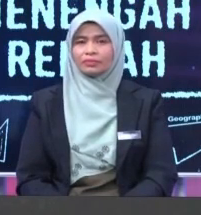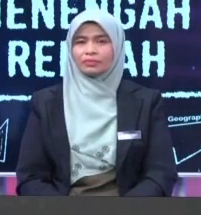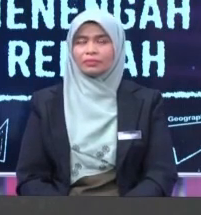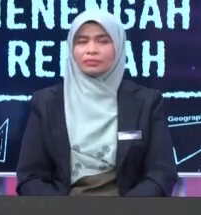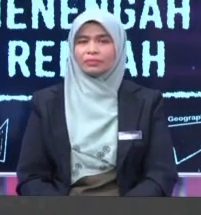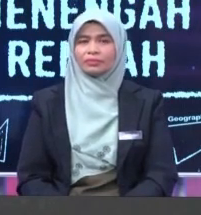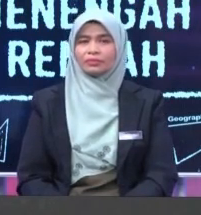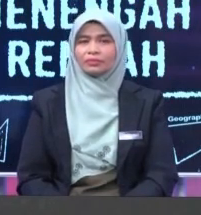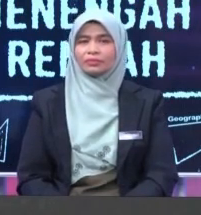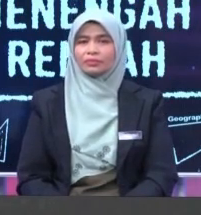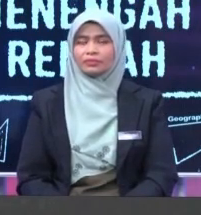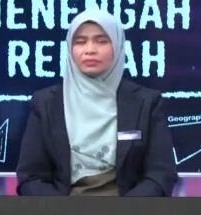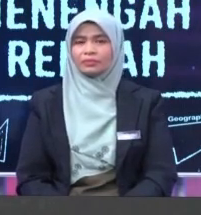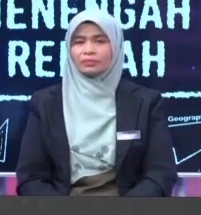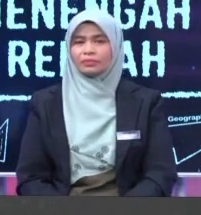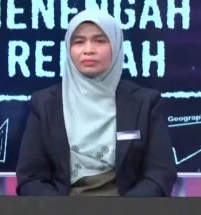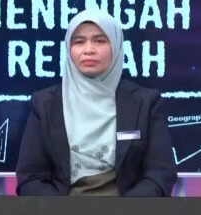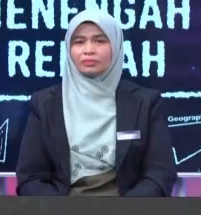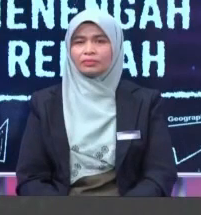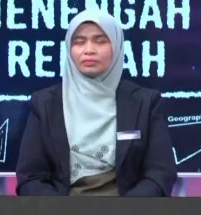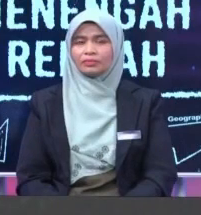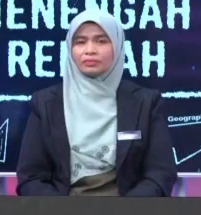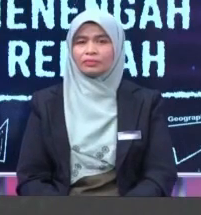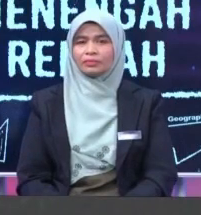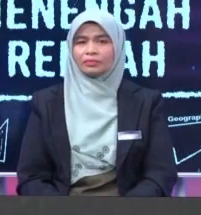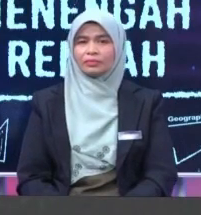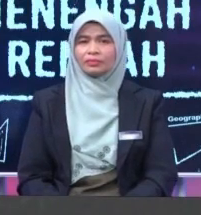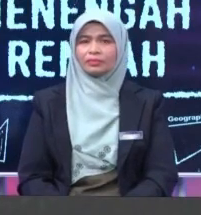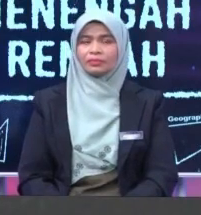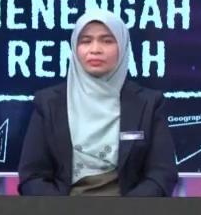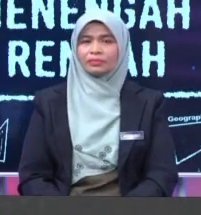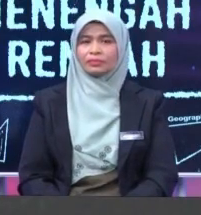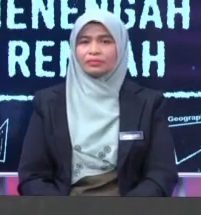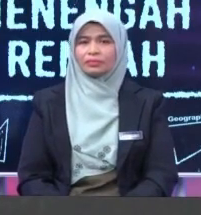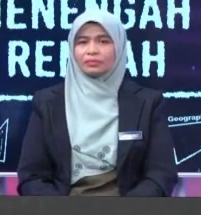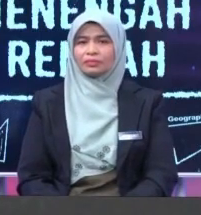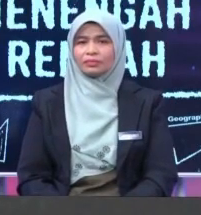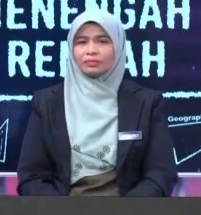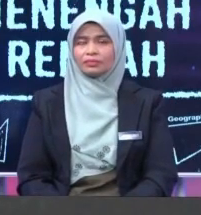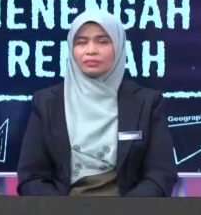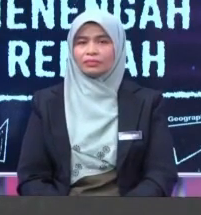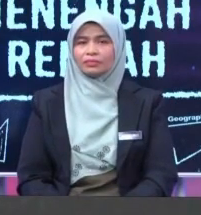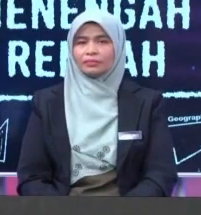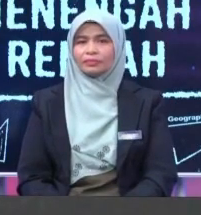Thumma nufikha fihi ukhra fa idza hum qiyamun yanzurun.